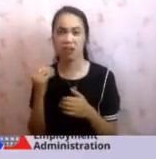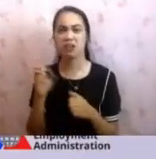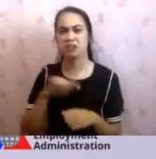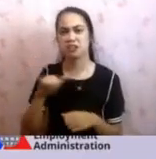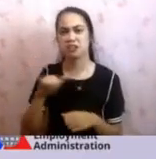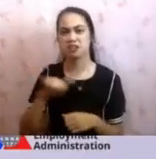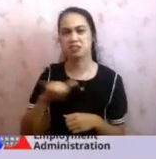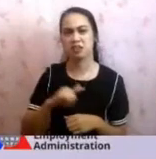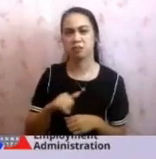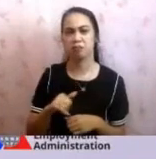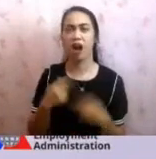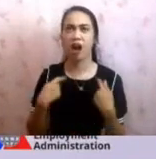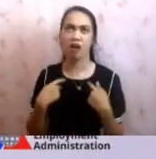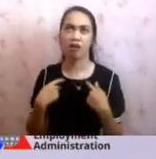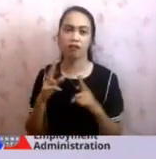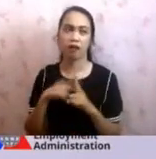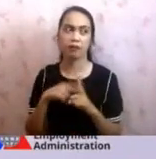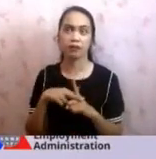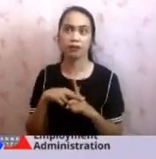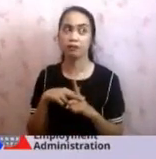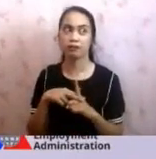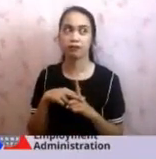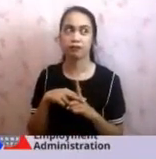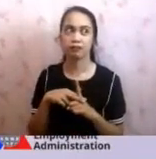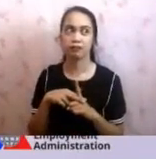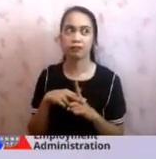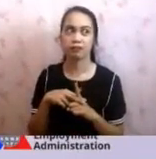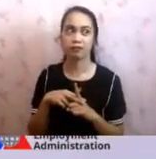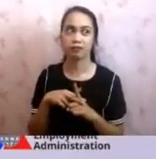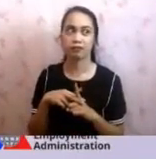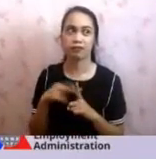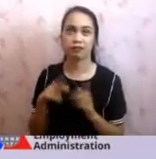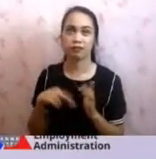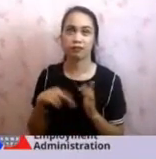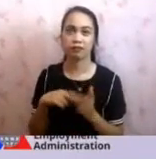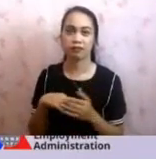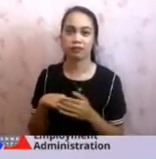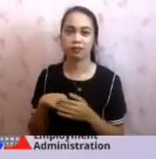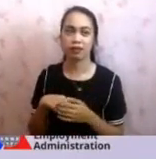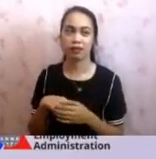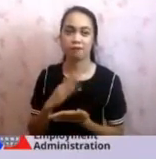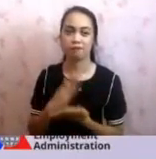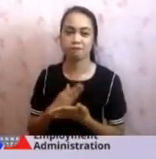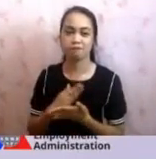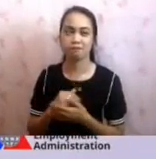department, naiuban ka applicants that in order for them to